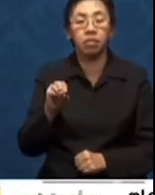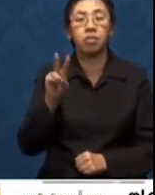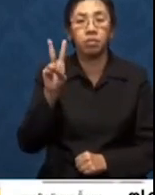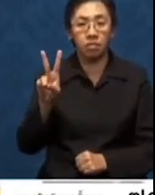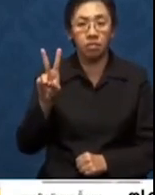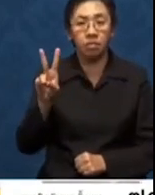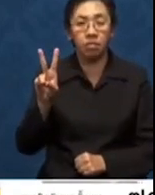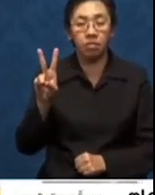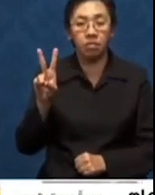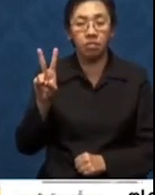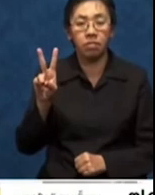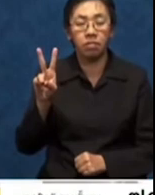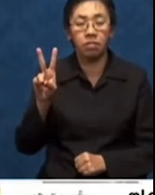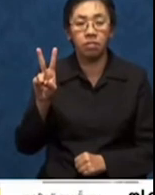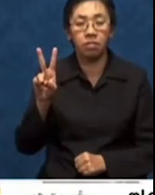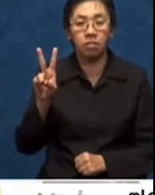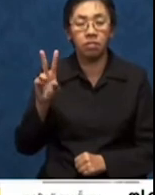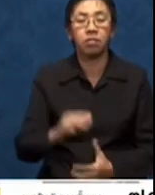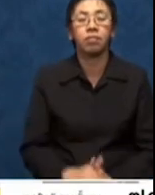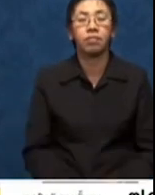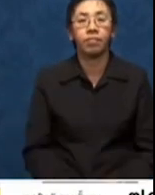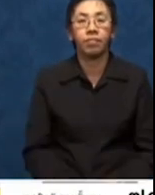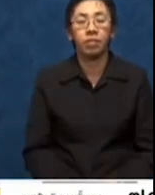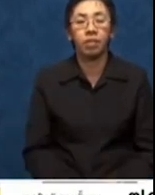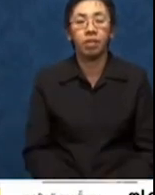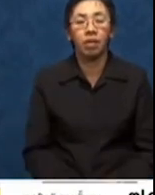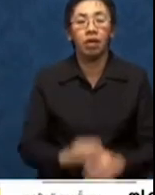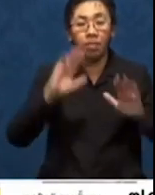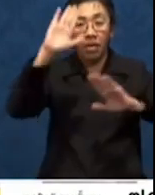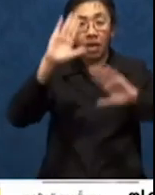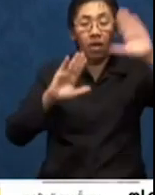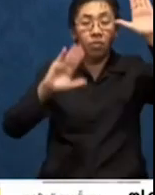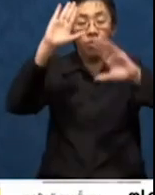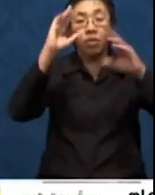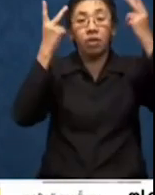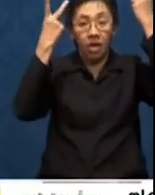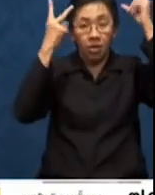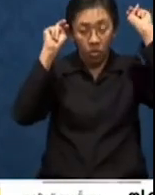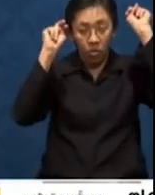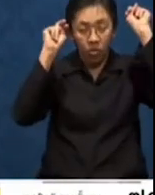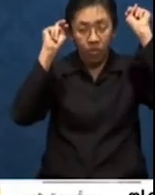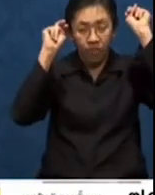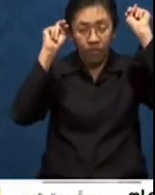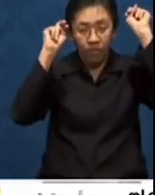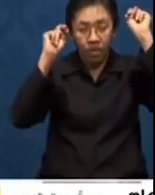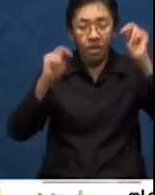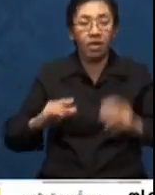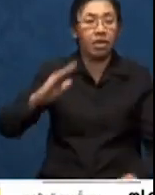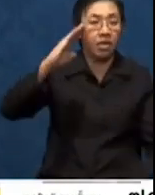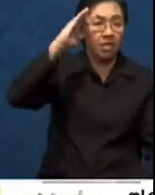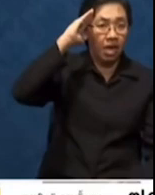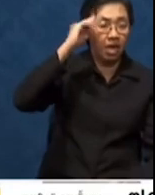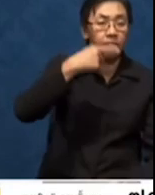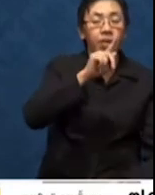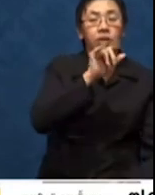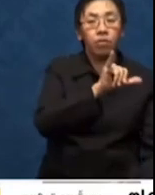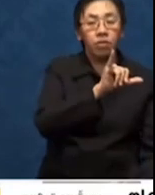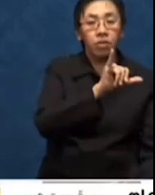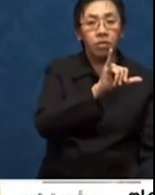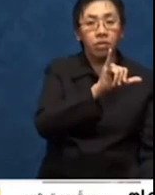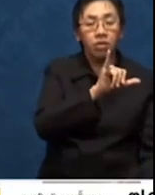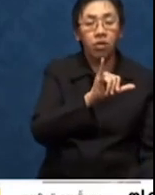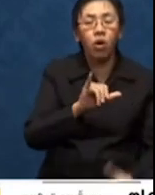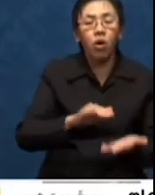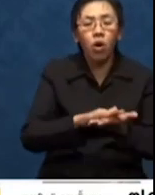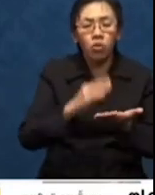2562ตอนที่จะต้องมีการเลือกนายกรัฐมนตรีระหว่างพลเอกประยุทธ์จันทร์โอชาต้องข